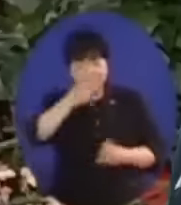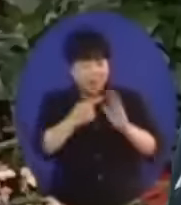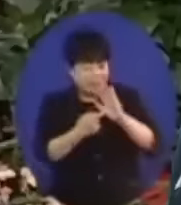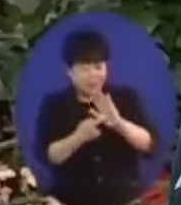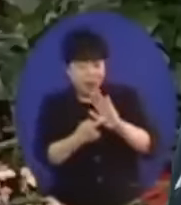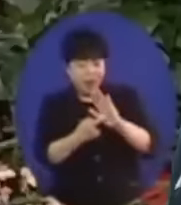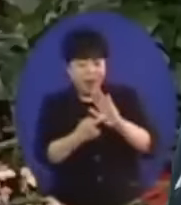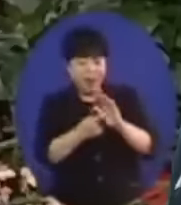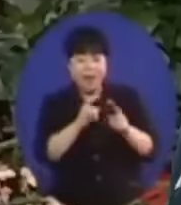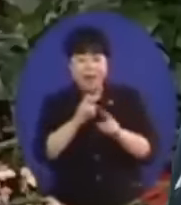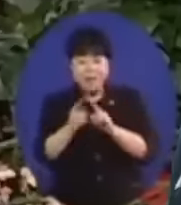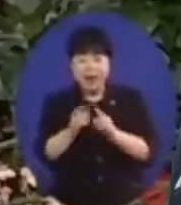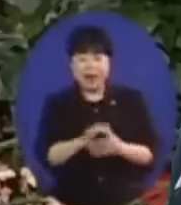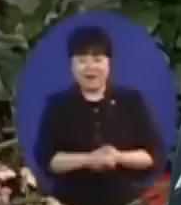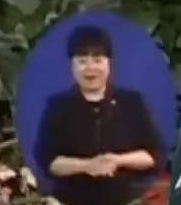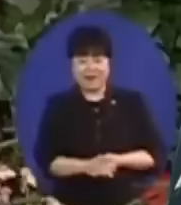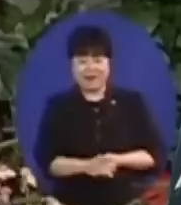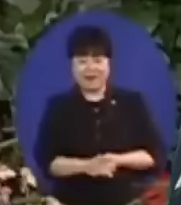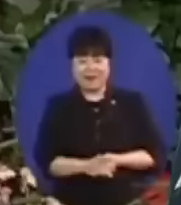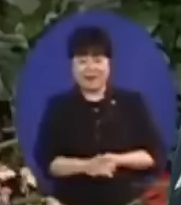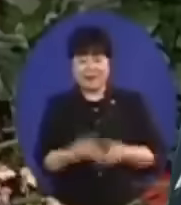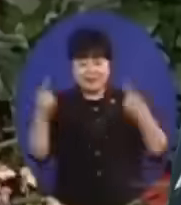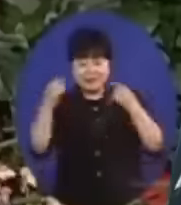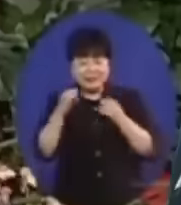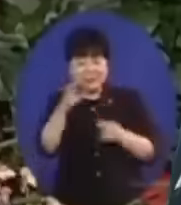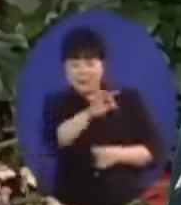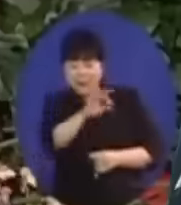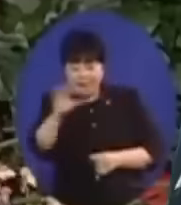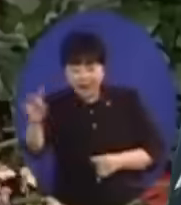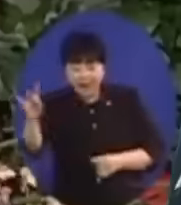내 말을 듣는 자마다